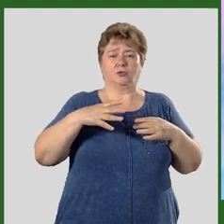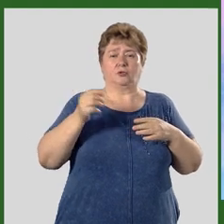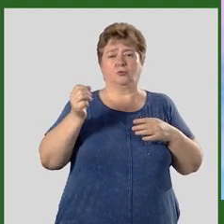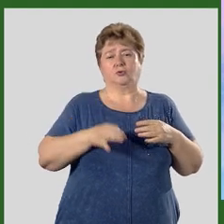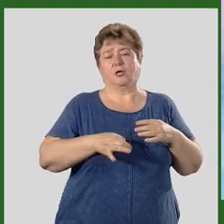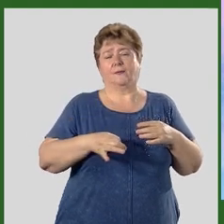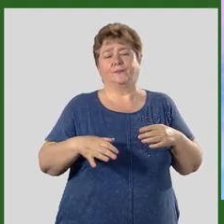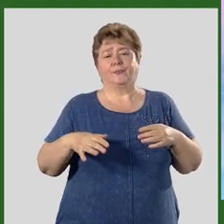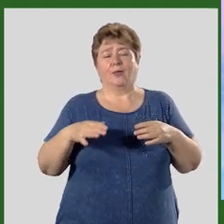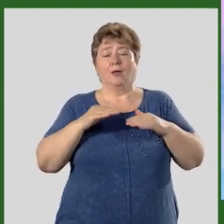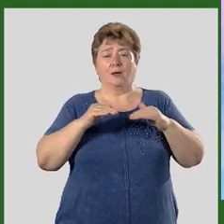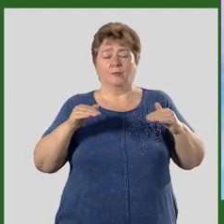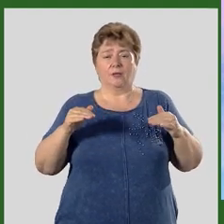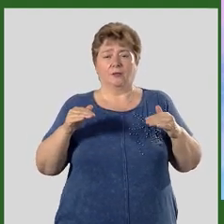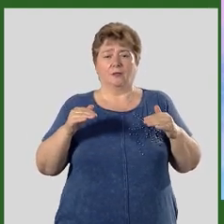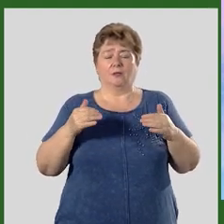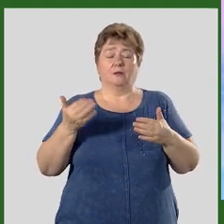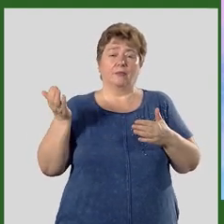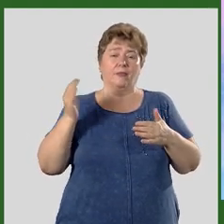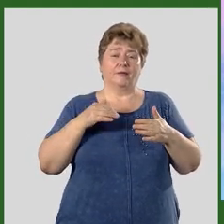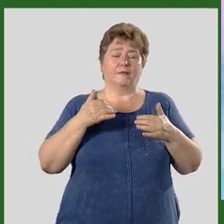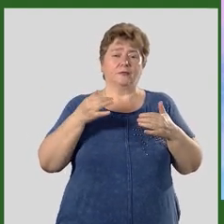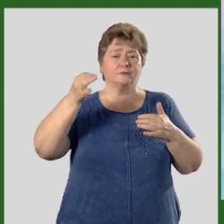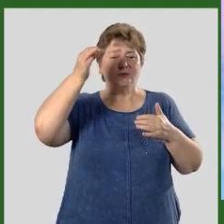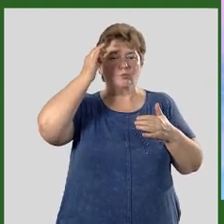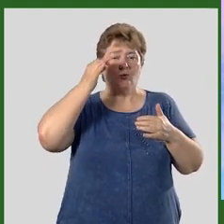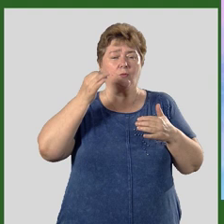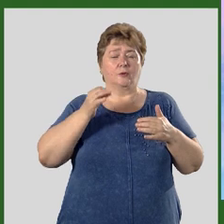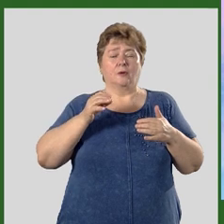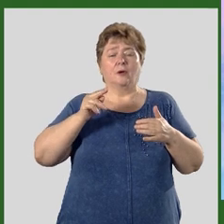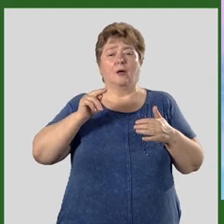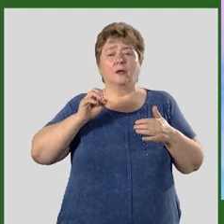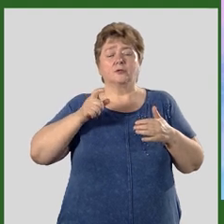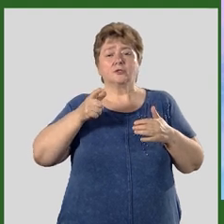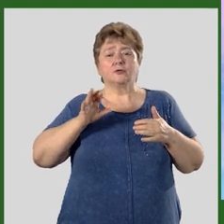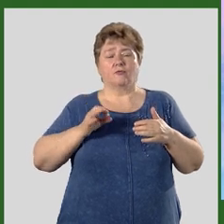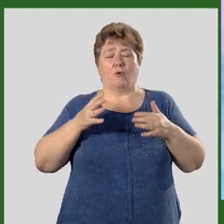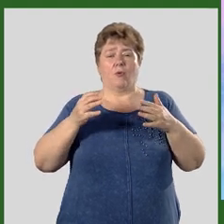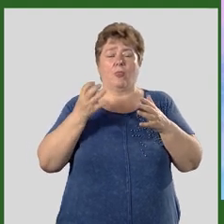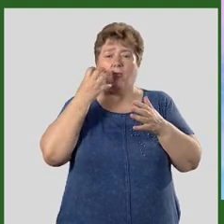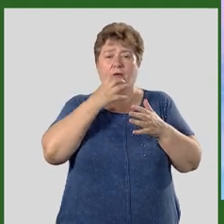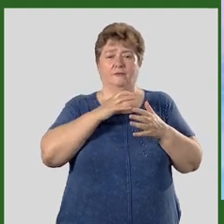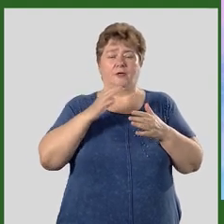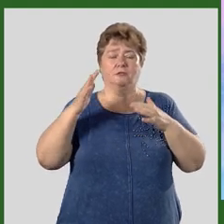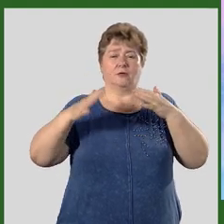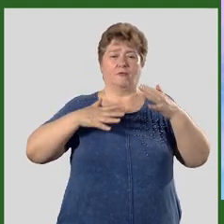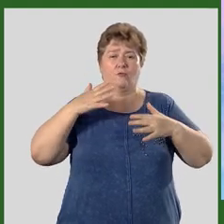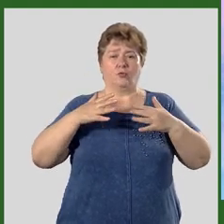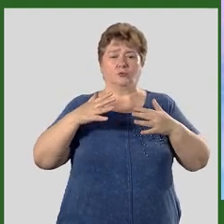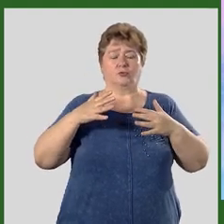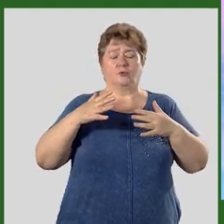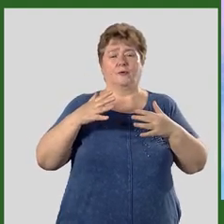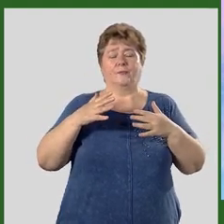лучей. Ребята, давайте с вами вспомним, от чего нагревается воздух.